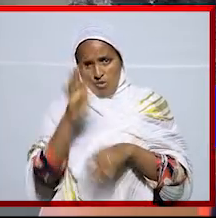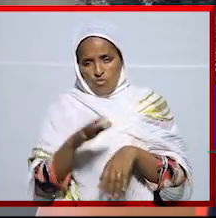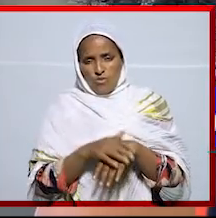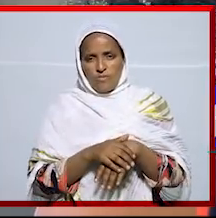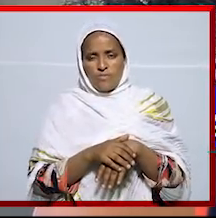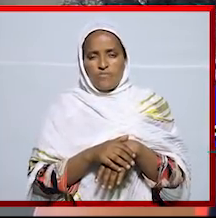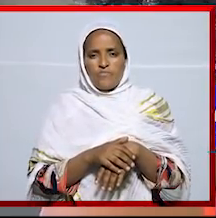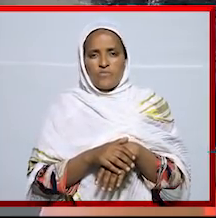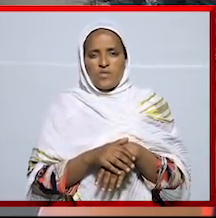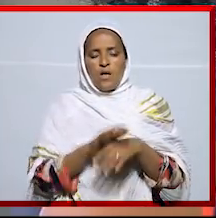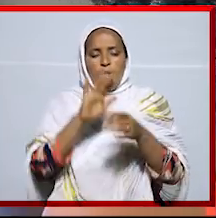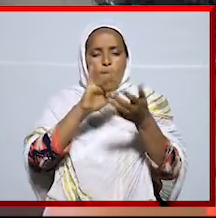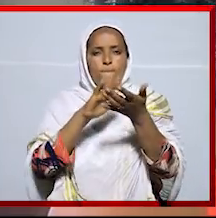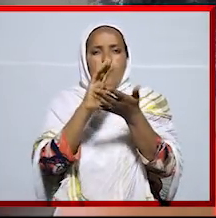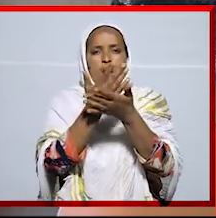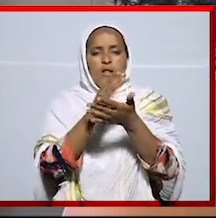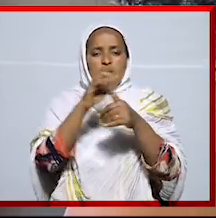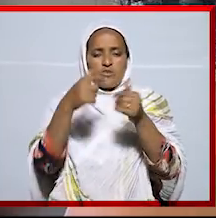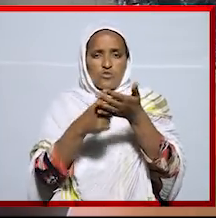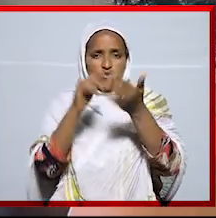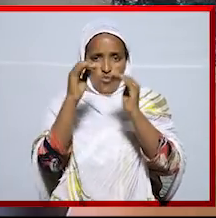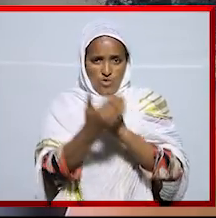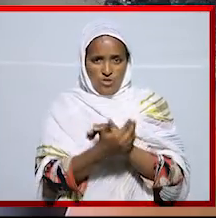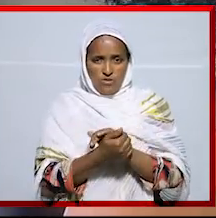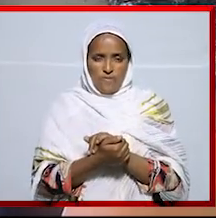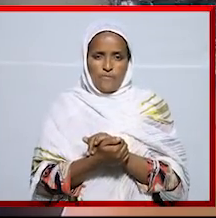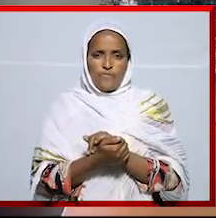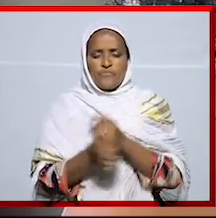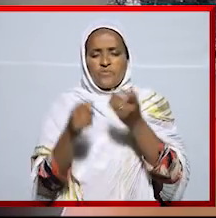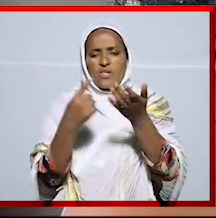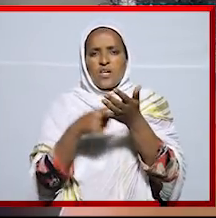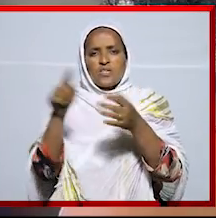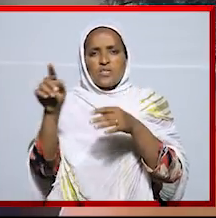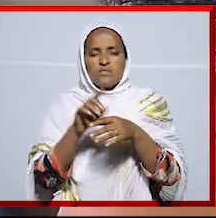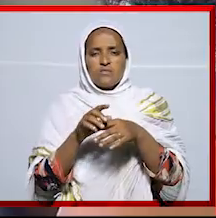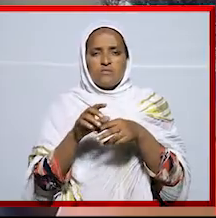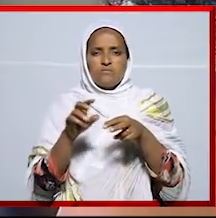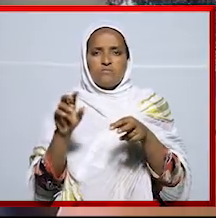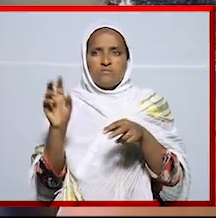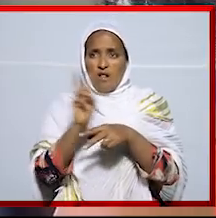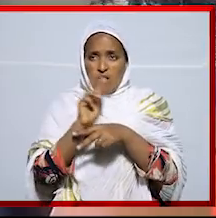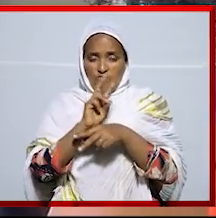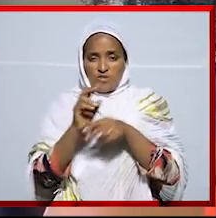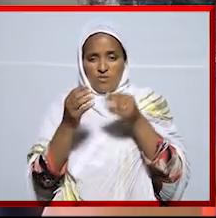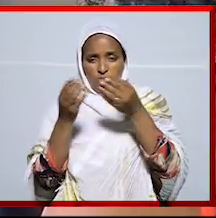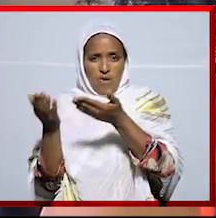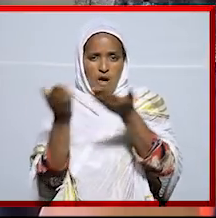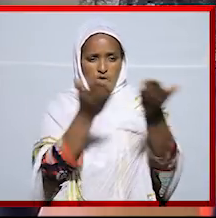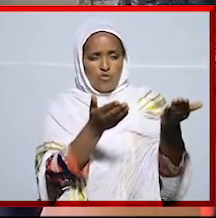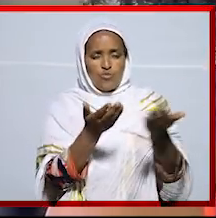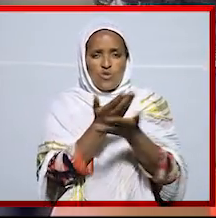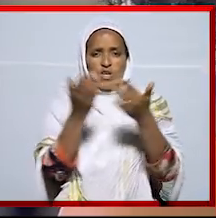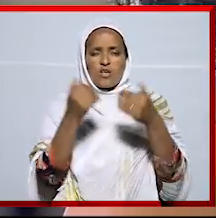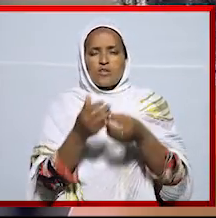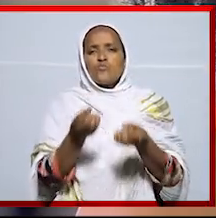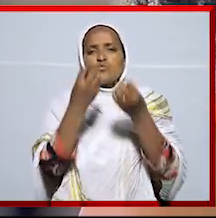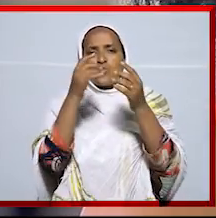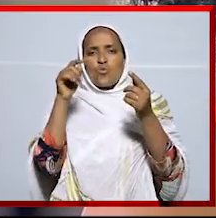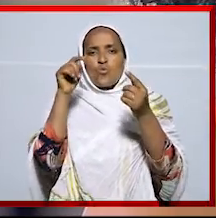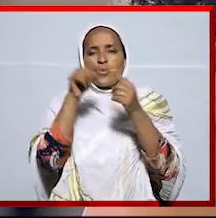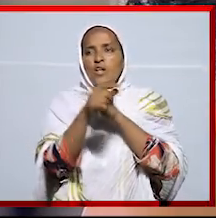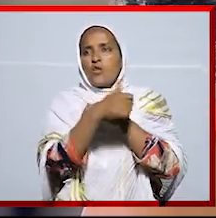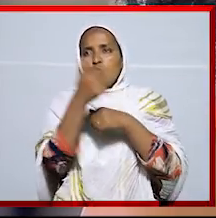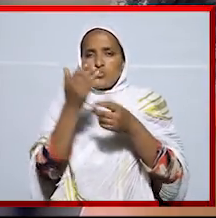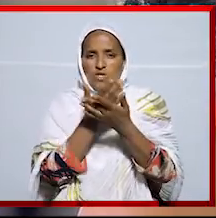ይሁን አልሄድም፣ በቃ መካከል ላይ ስለሆነ እነዚህ ሚዲያዎች ደግሞ የሚያቀርቡልን ነገር ብዙ ወደ